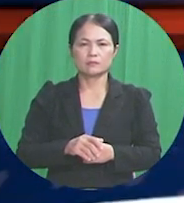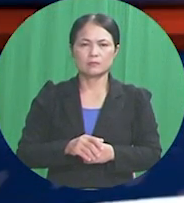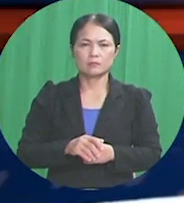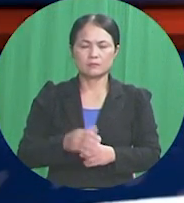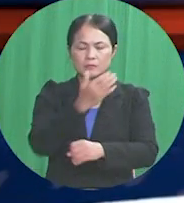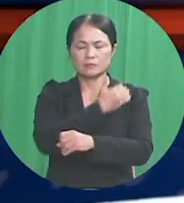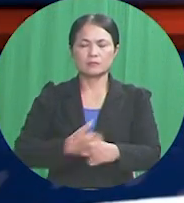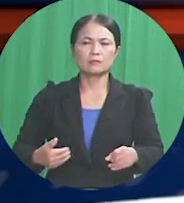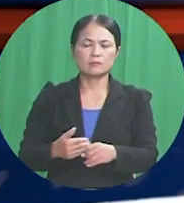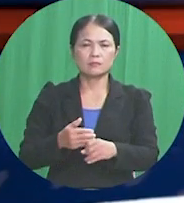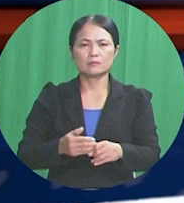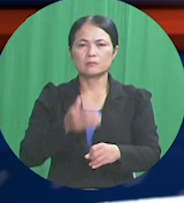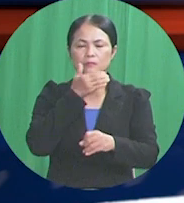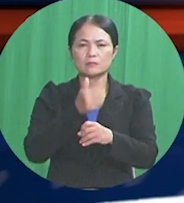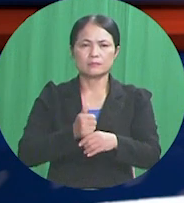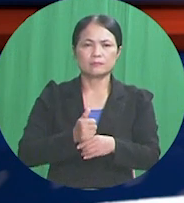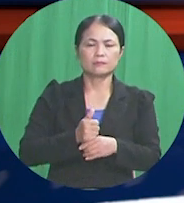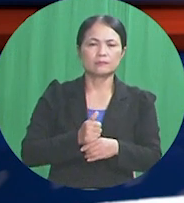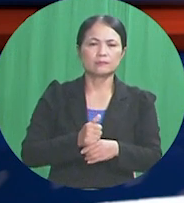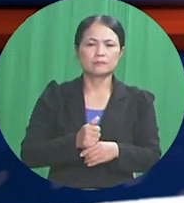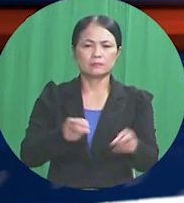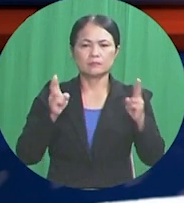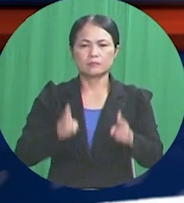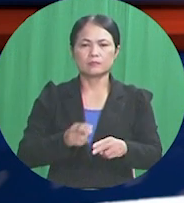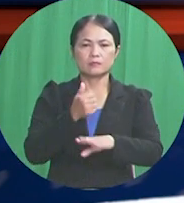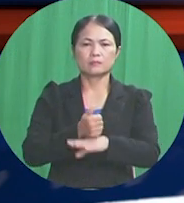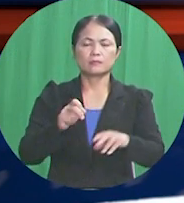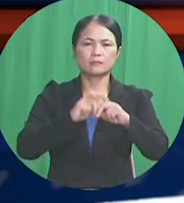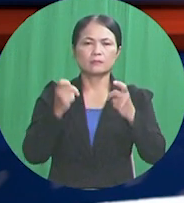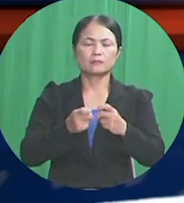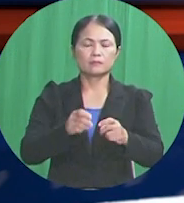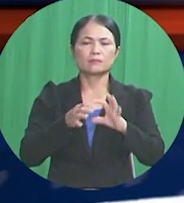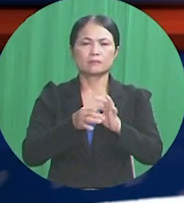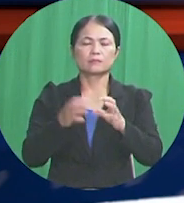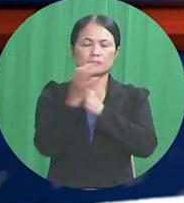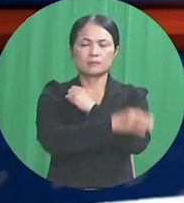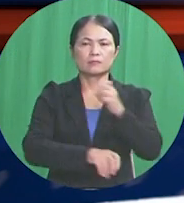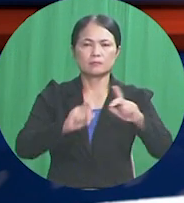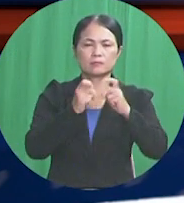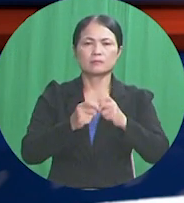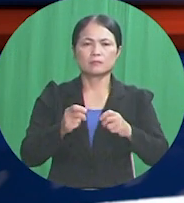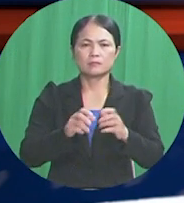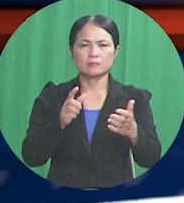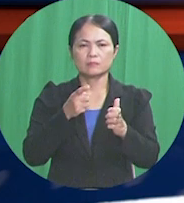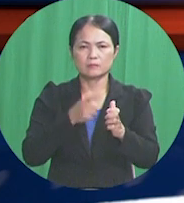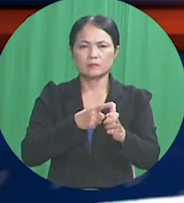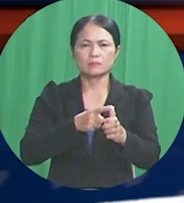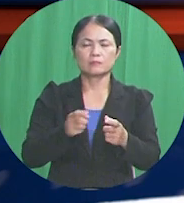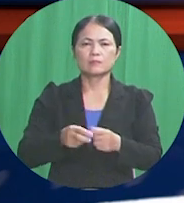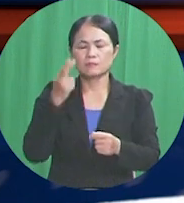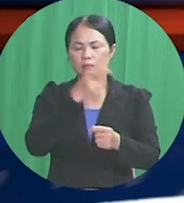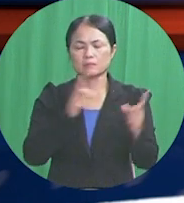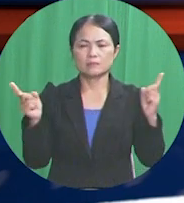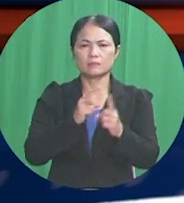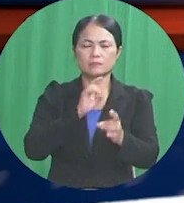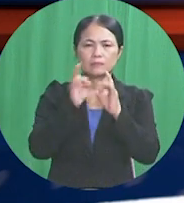สำหรับอาเกะโมฮาปุญญาจักรเฮงสำรันอันนี้อาจประเทศคณะเตะตองบอร์เตในคณะกรรมติการประชมปะกุมนิเวียดนามโจ